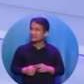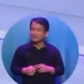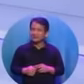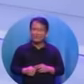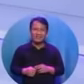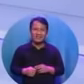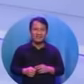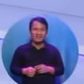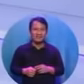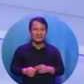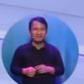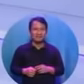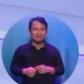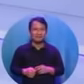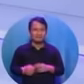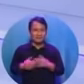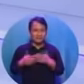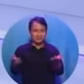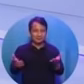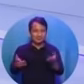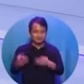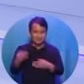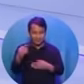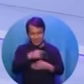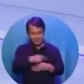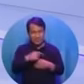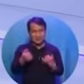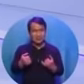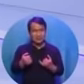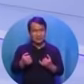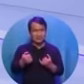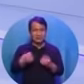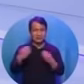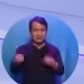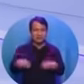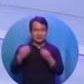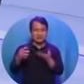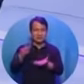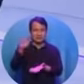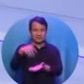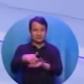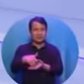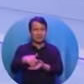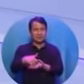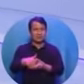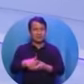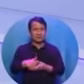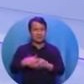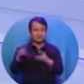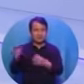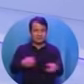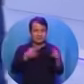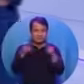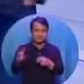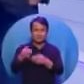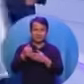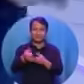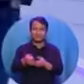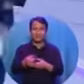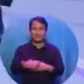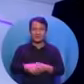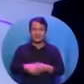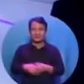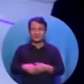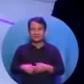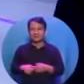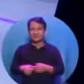para talagang walang lukuhan, agad-agad magbibigay tayong 5,000 pesos ka. Random tulong!